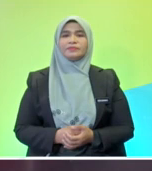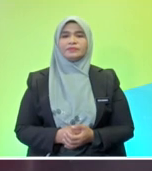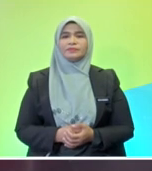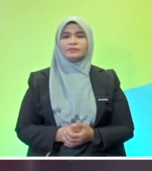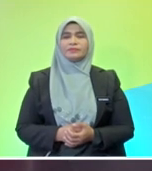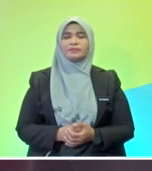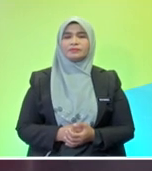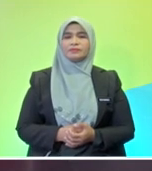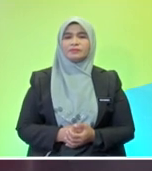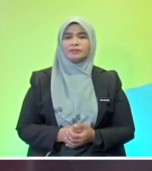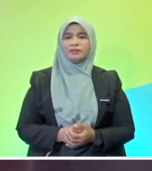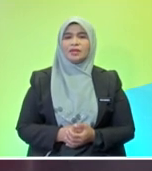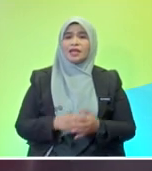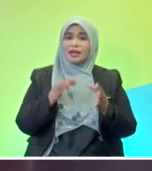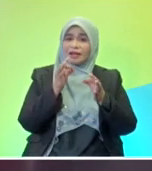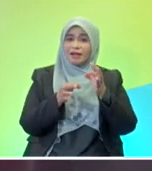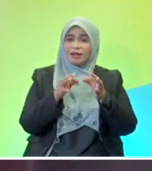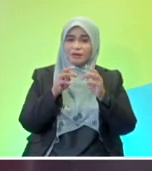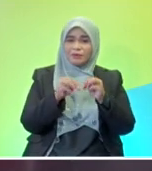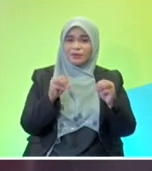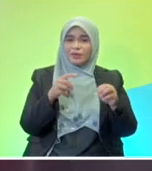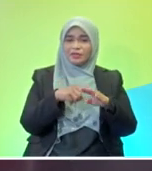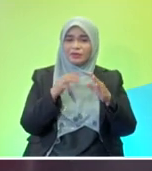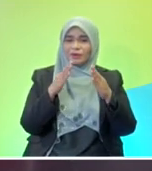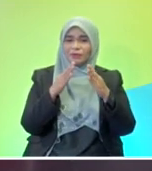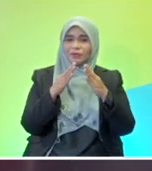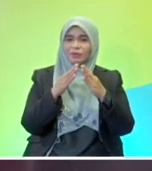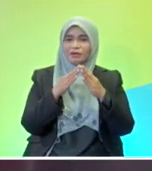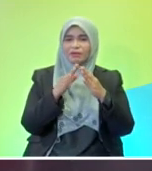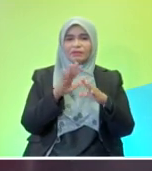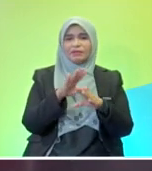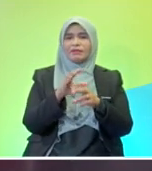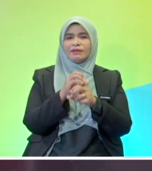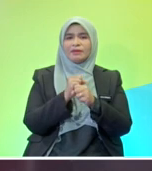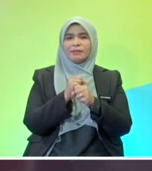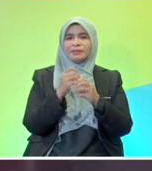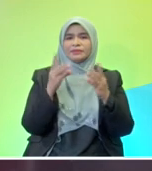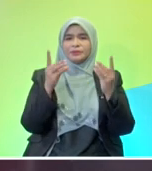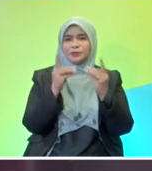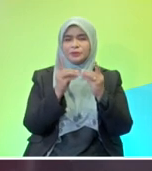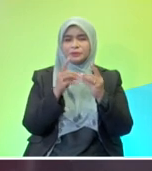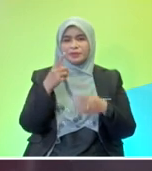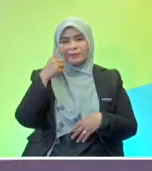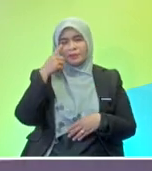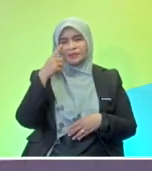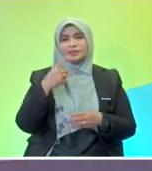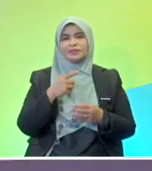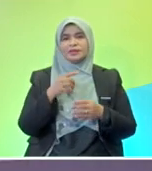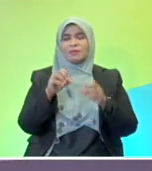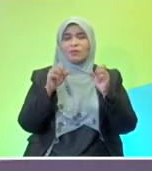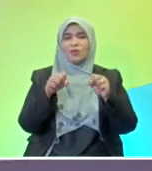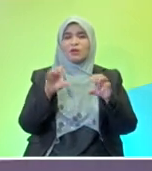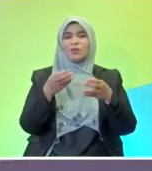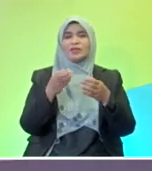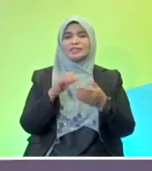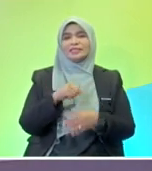bagus soalan Fika. Kalau murid-murid yang di rumah tak dapat nak jumpa mata tu, boleh je buat mata